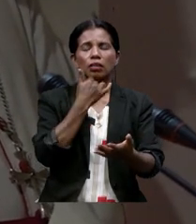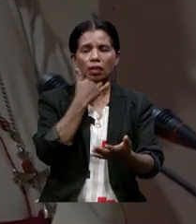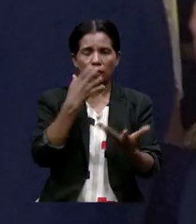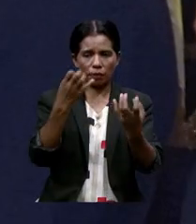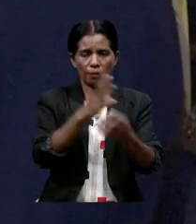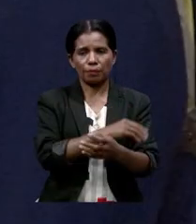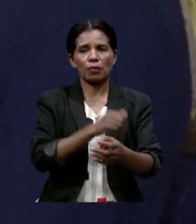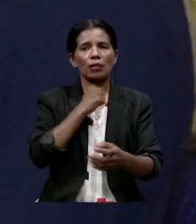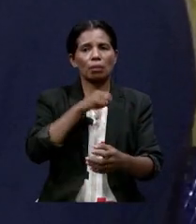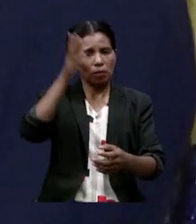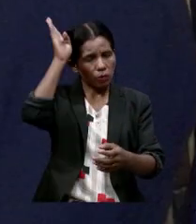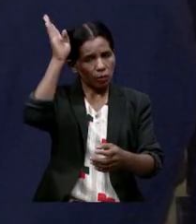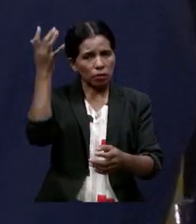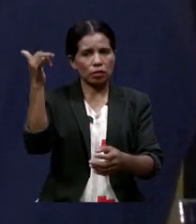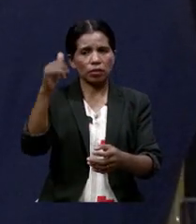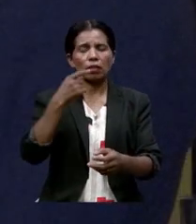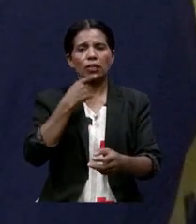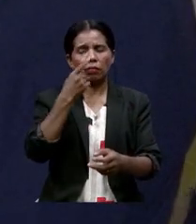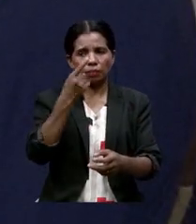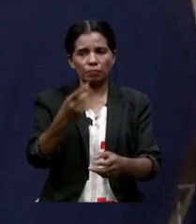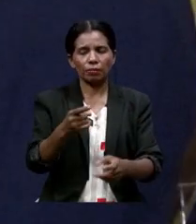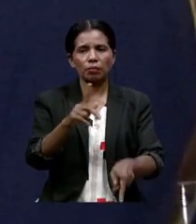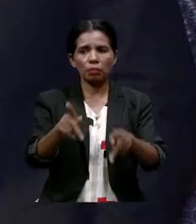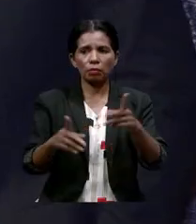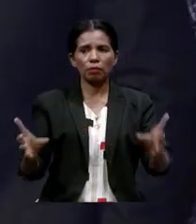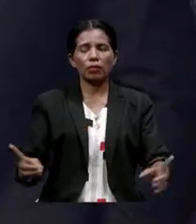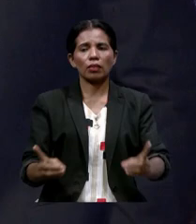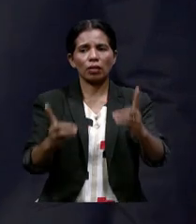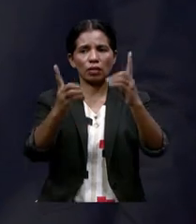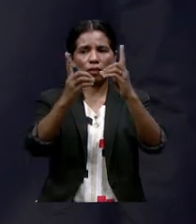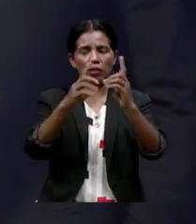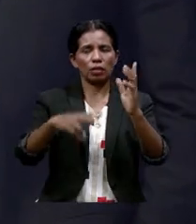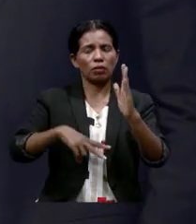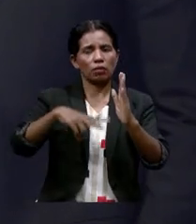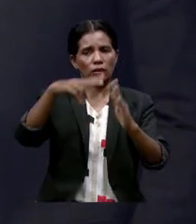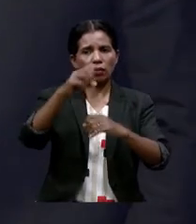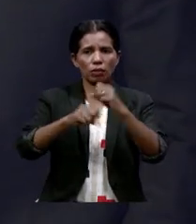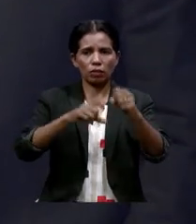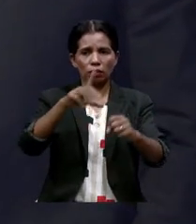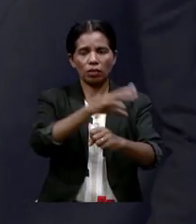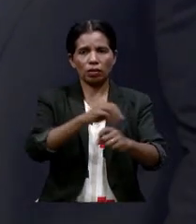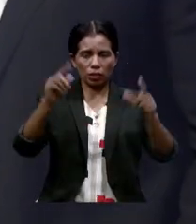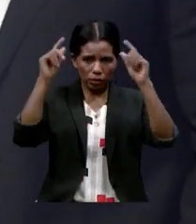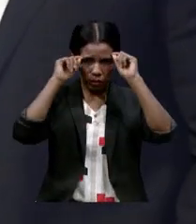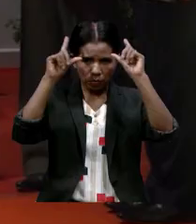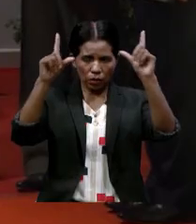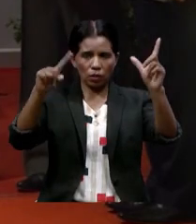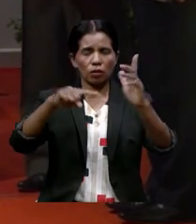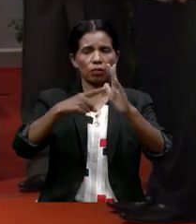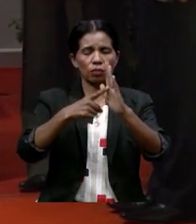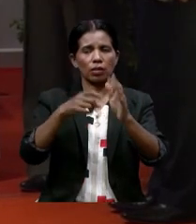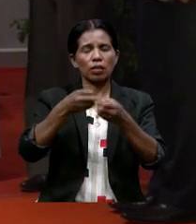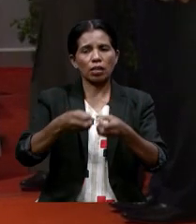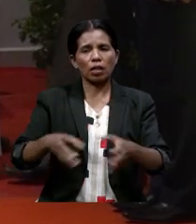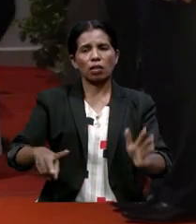sosial, bispo sira nota sarani sir hasoru hela krizi iha valor sosial, katak timoroan hahu lakon valor